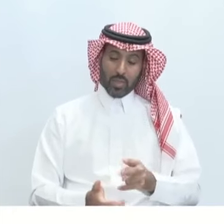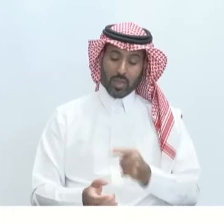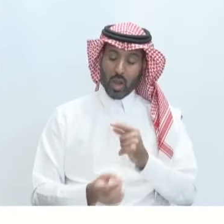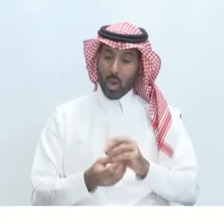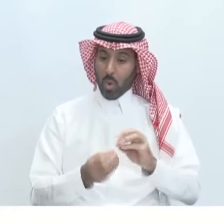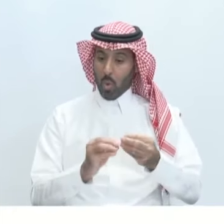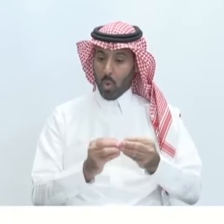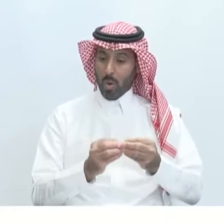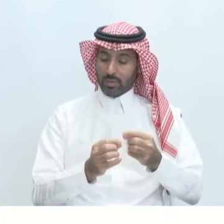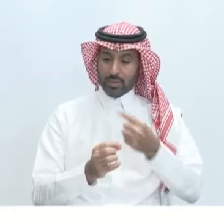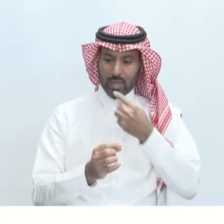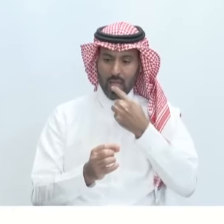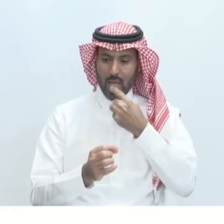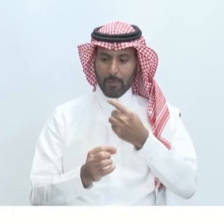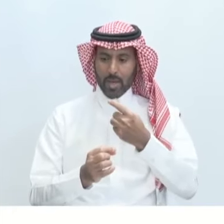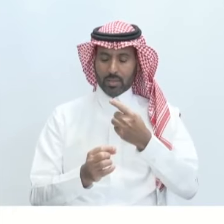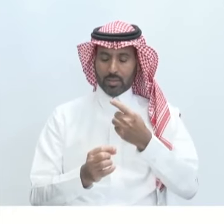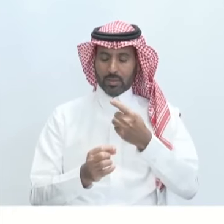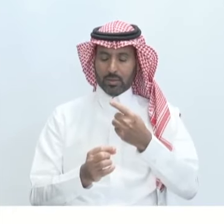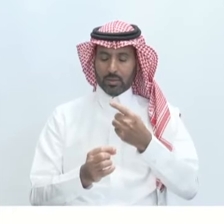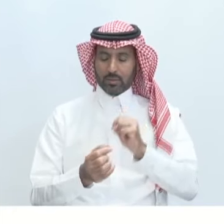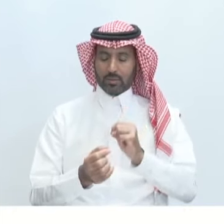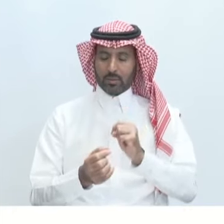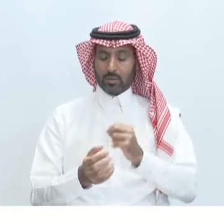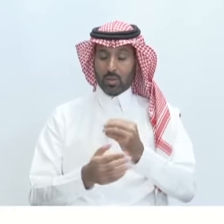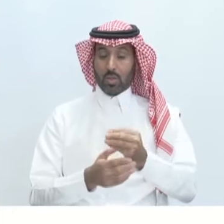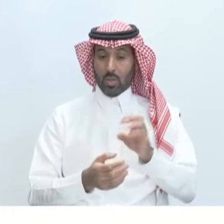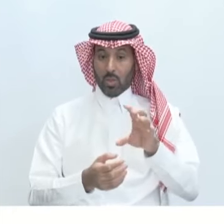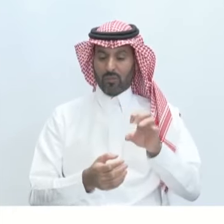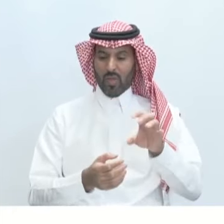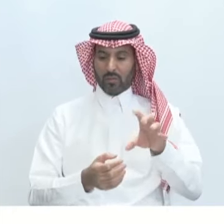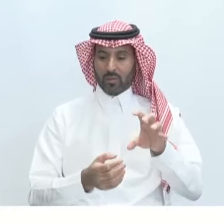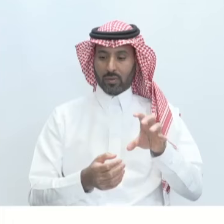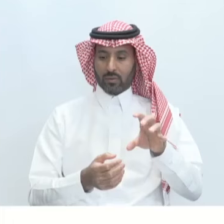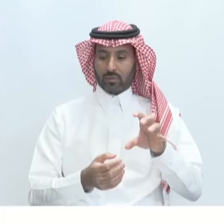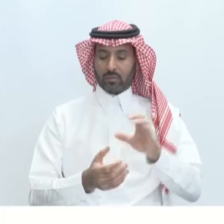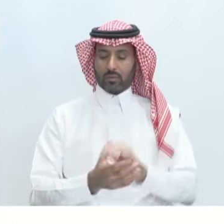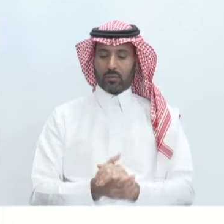اللون مثلا ريد والحاله لهذا الضوء هي